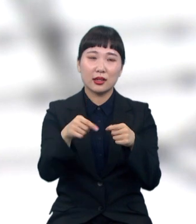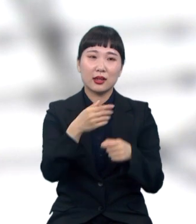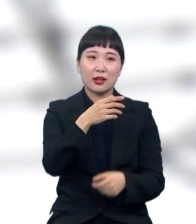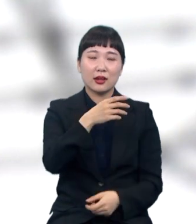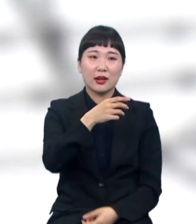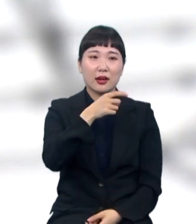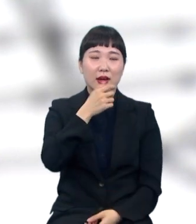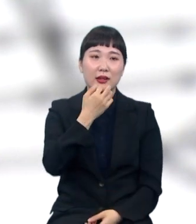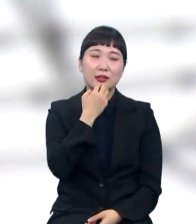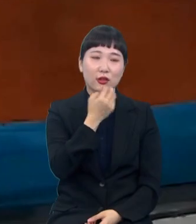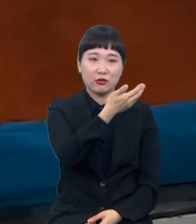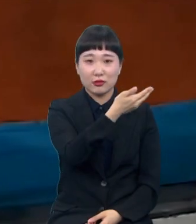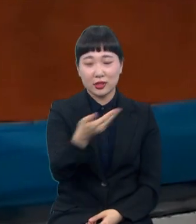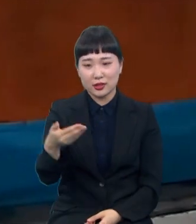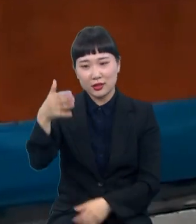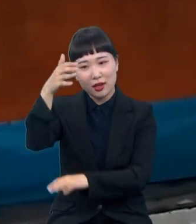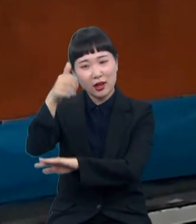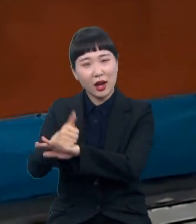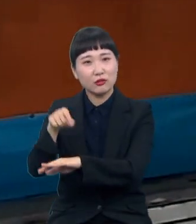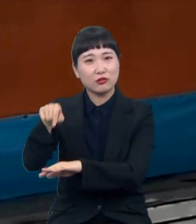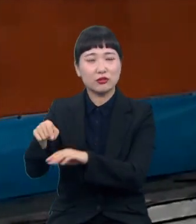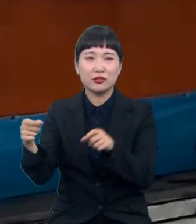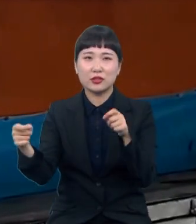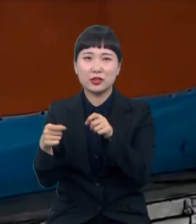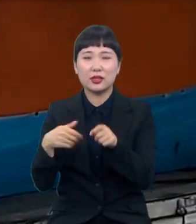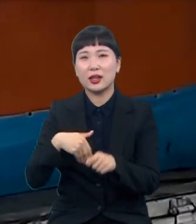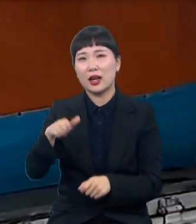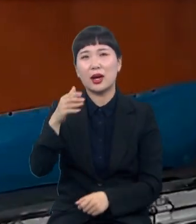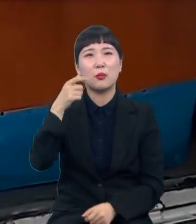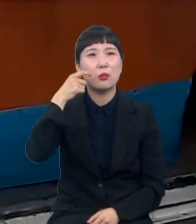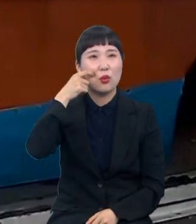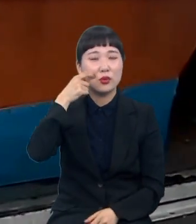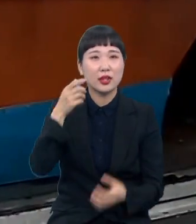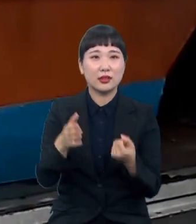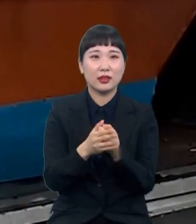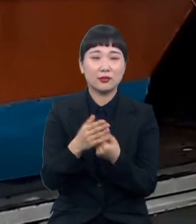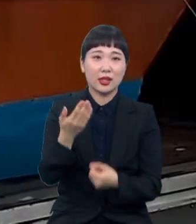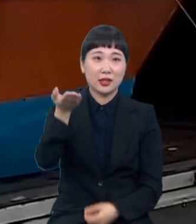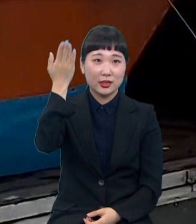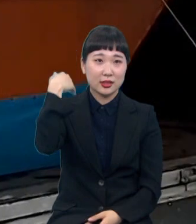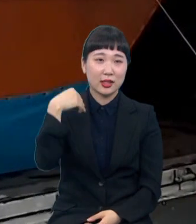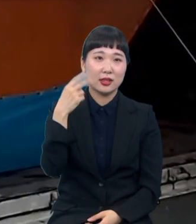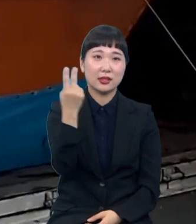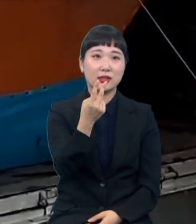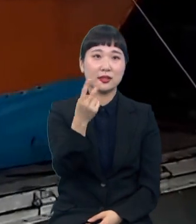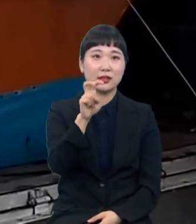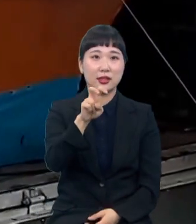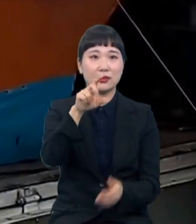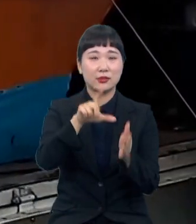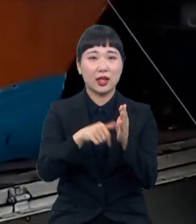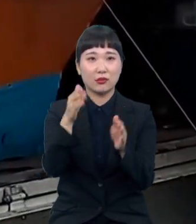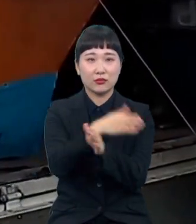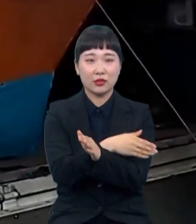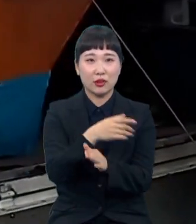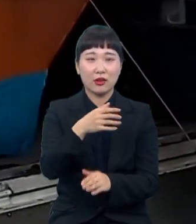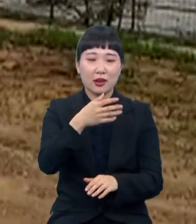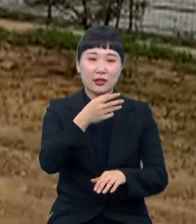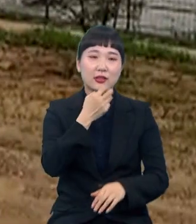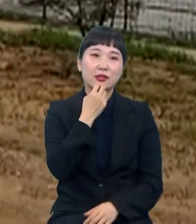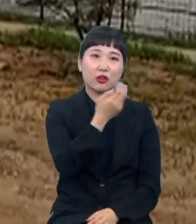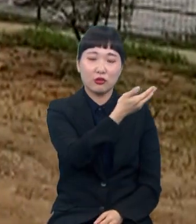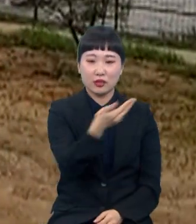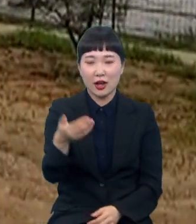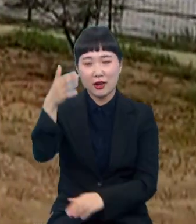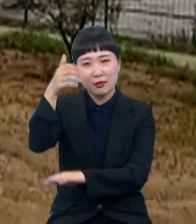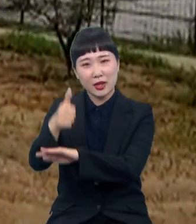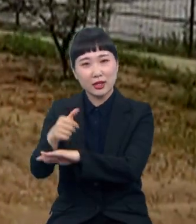하구 중립수역. 지난 2005년부터 매년 정전협정일에 맞춰 한강 하구의 평화의 배를